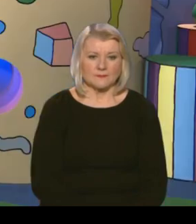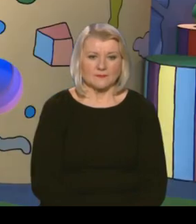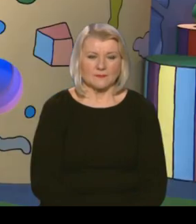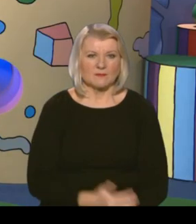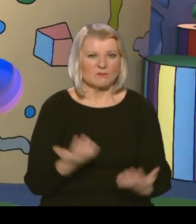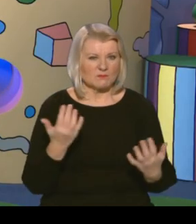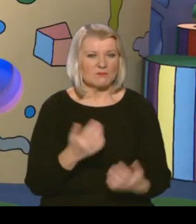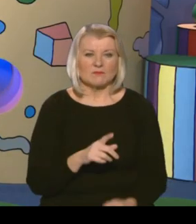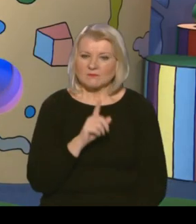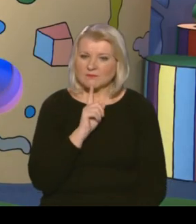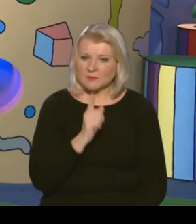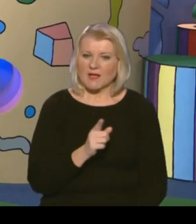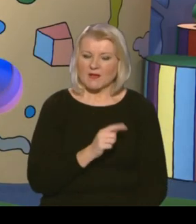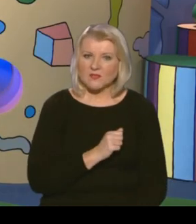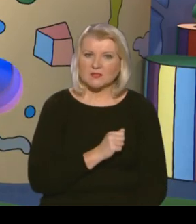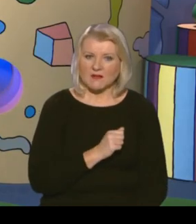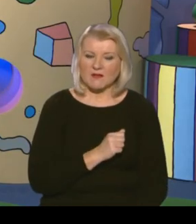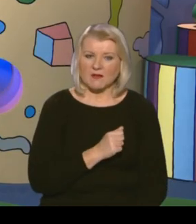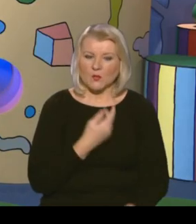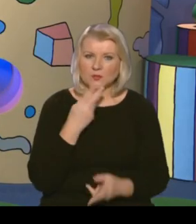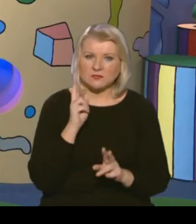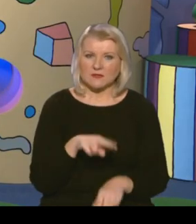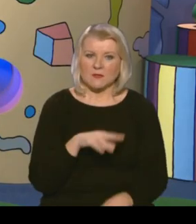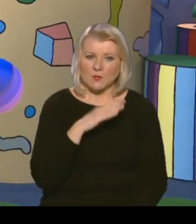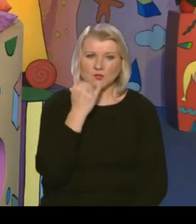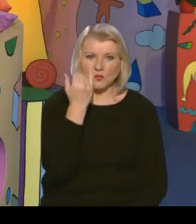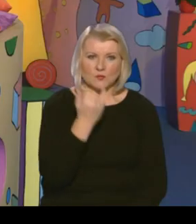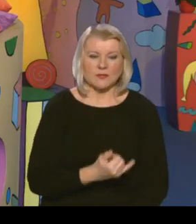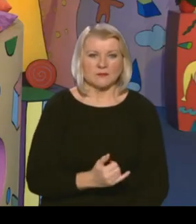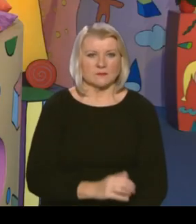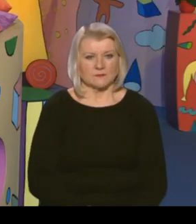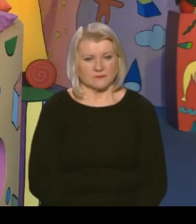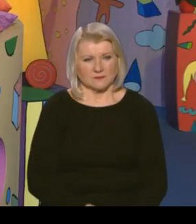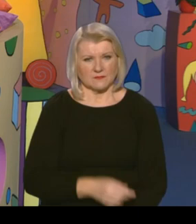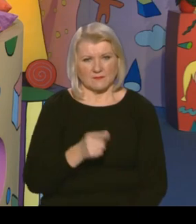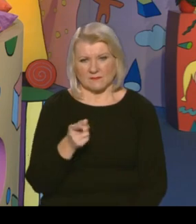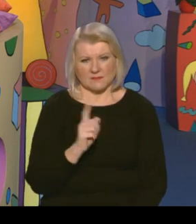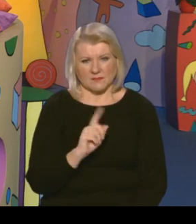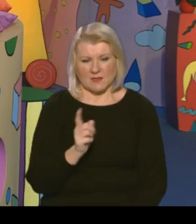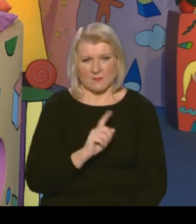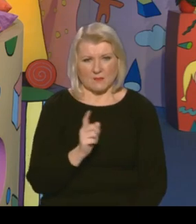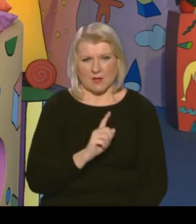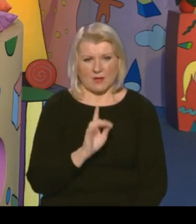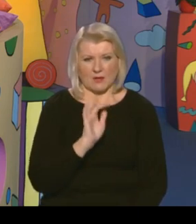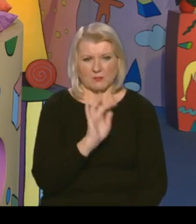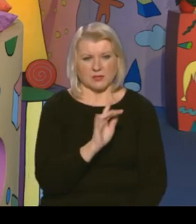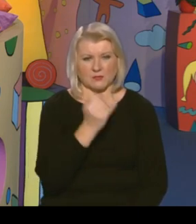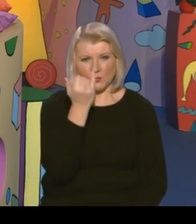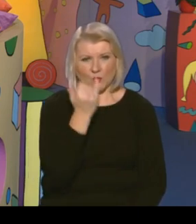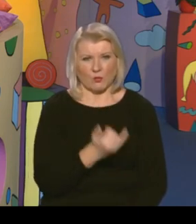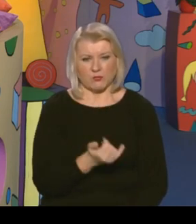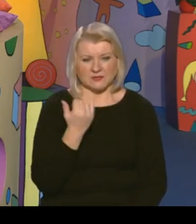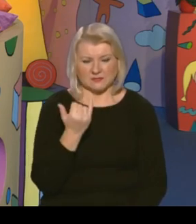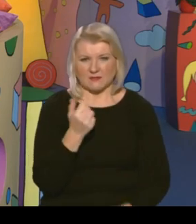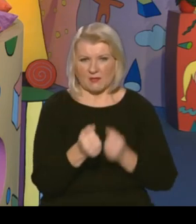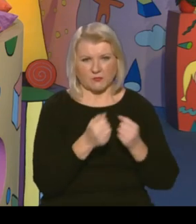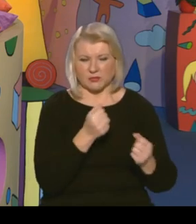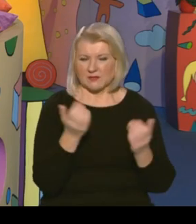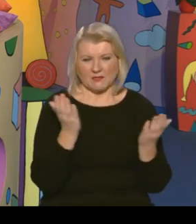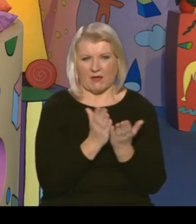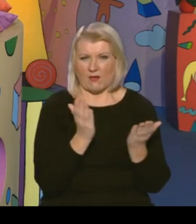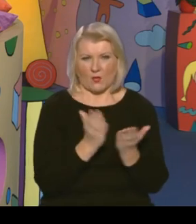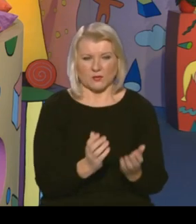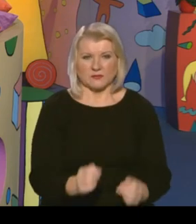No jo. Máš pravdu, hubený je? A to bys neměl, Michale, boxovat s někým, kdo je slabší, to se